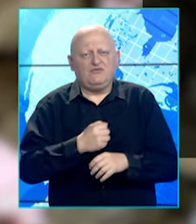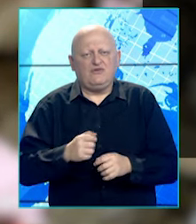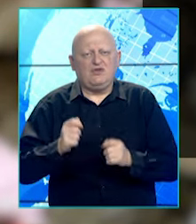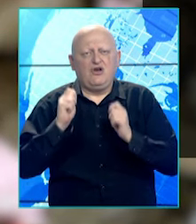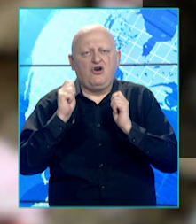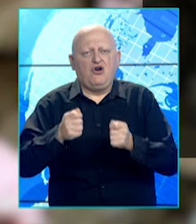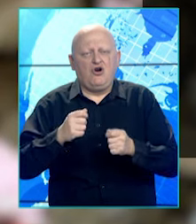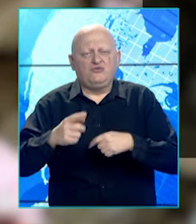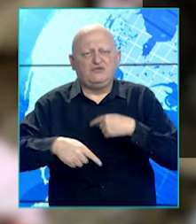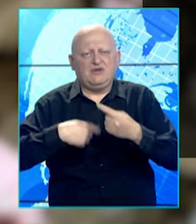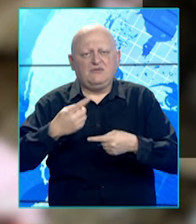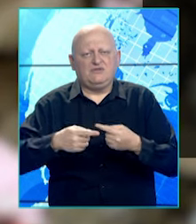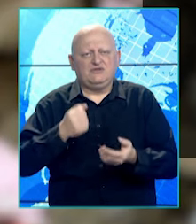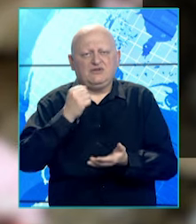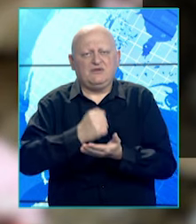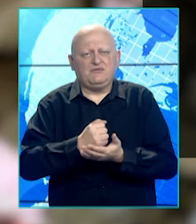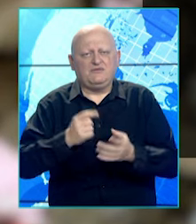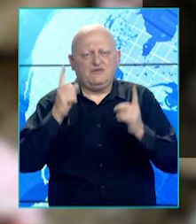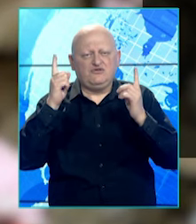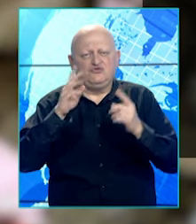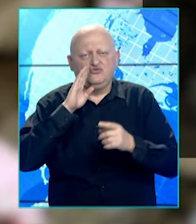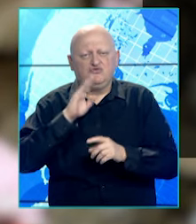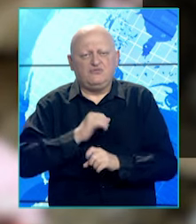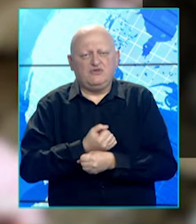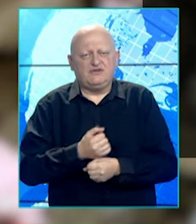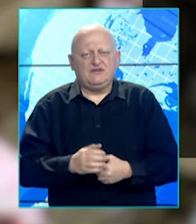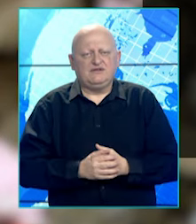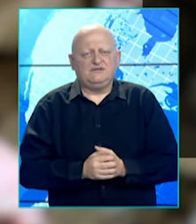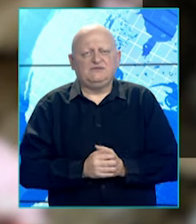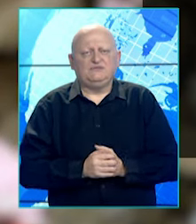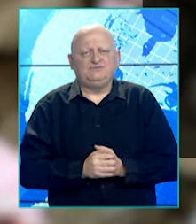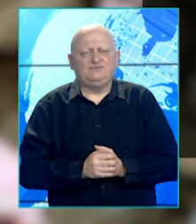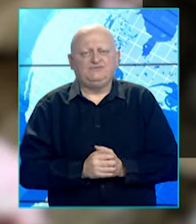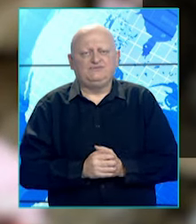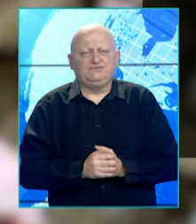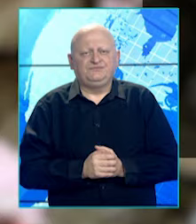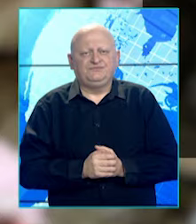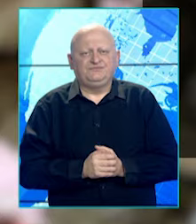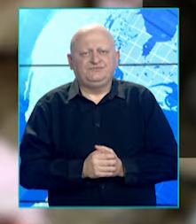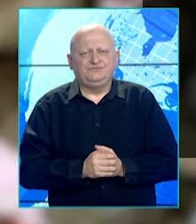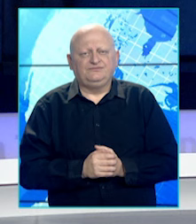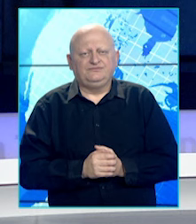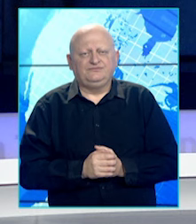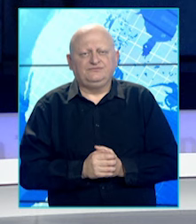zločinačkog pothvata. Optužnica je proslijeđena na potvrđivanje sudu Bosne i Hercegovine.